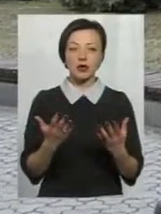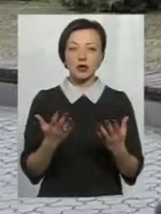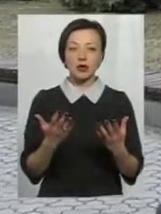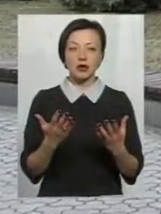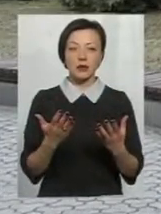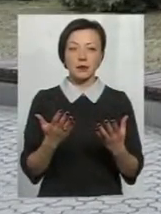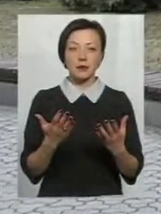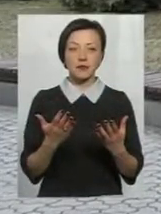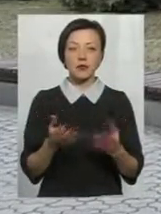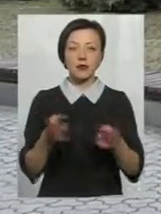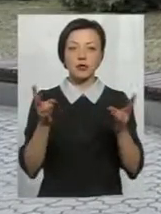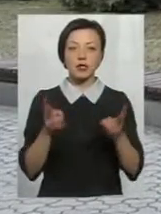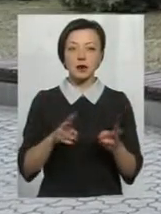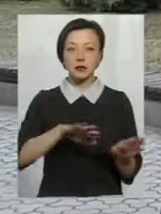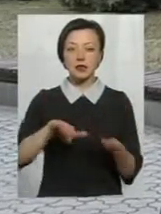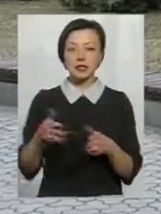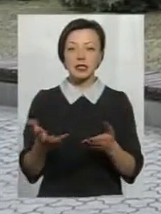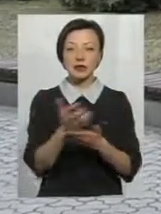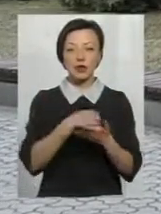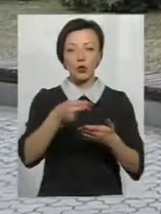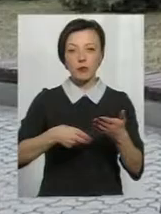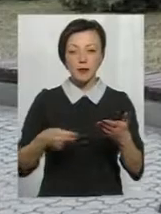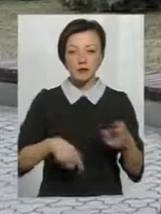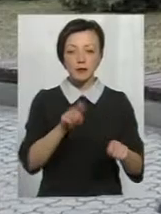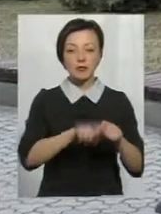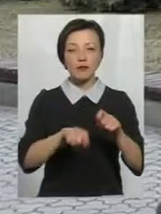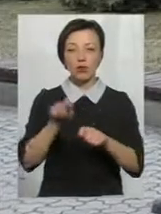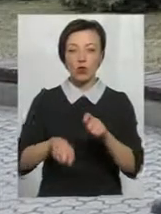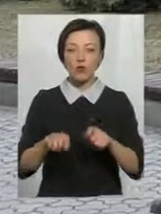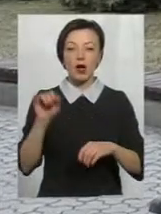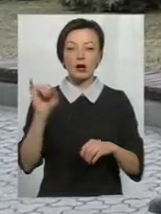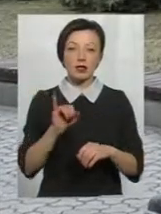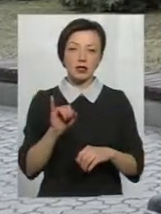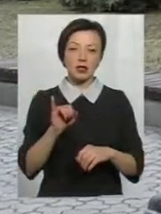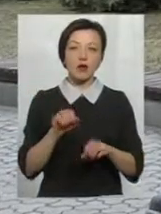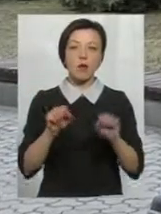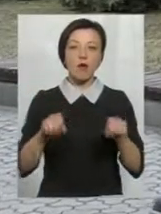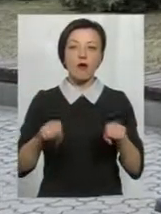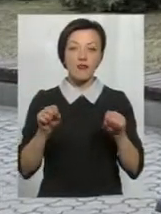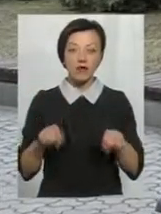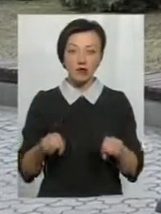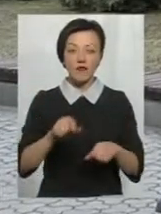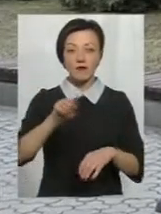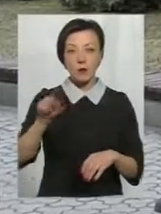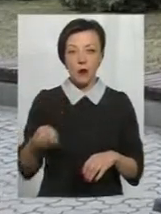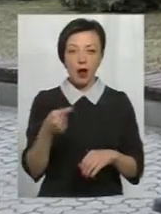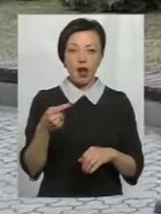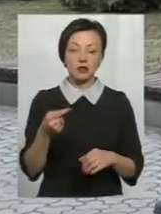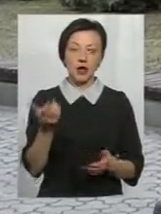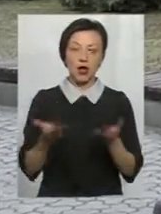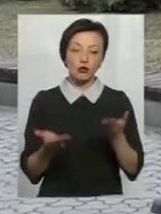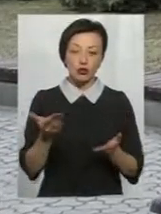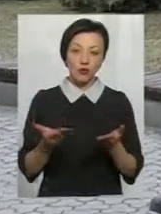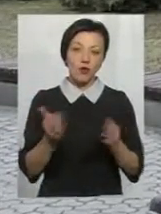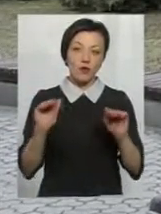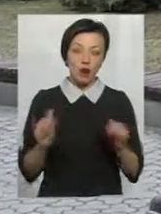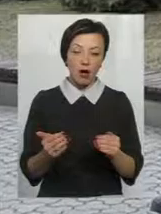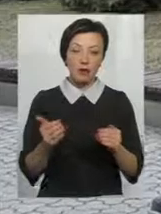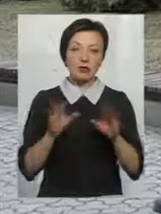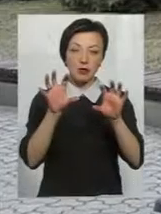петиції. Потрібно після збору підписів контролювати, так, ну, ймовірно, і навіть вимагати. Якщо вона в